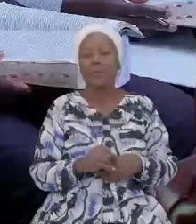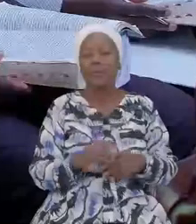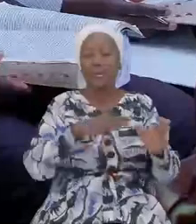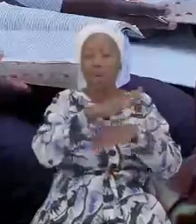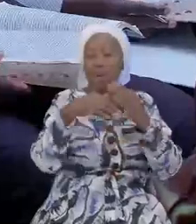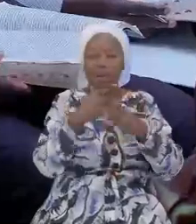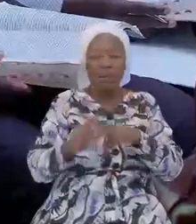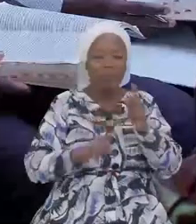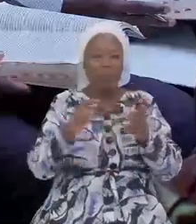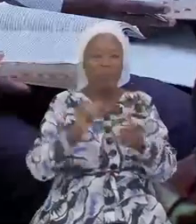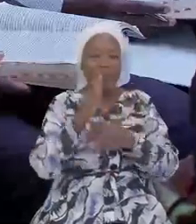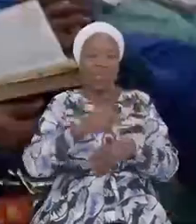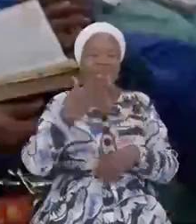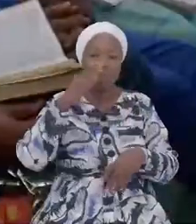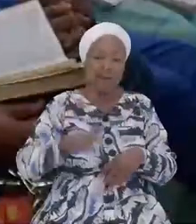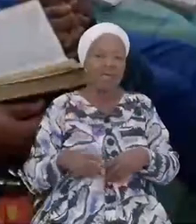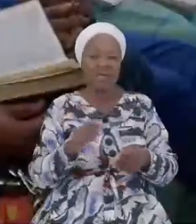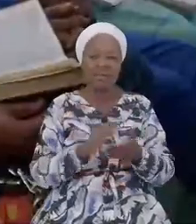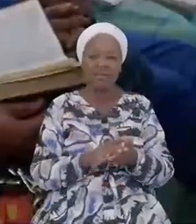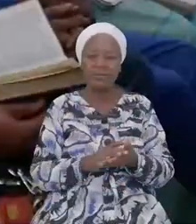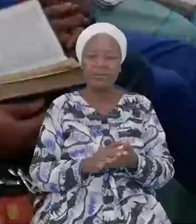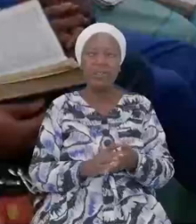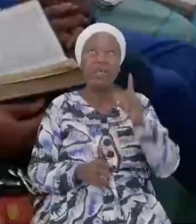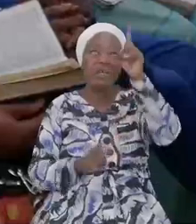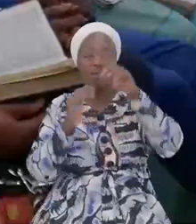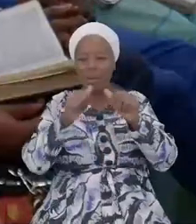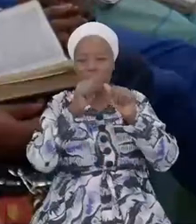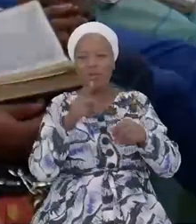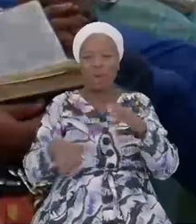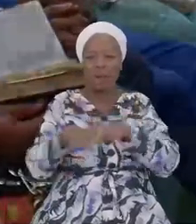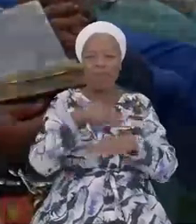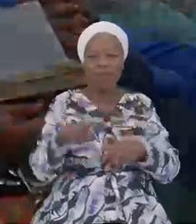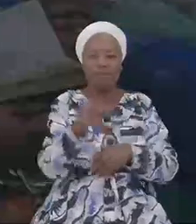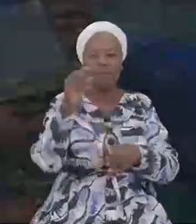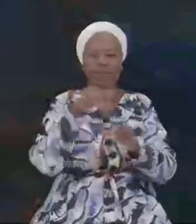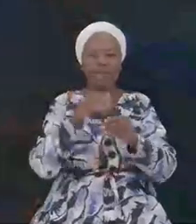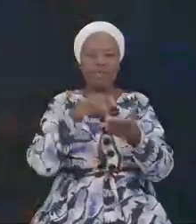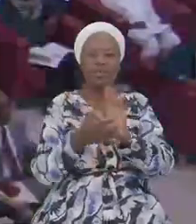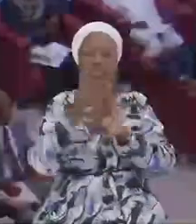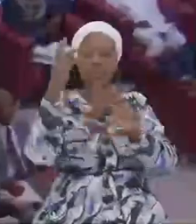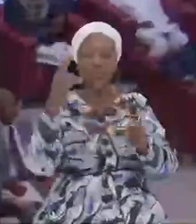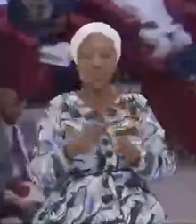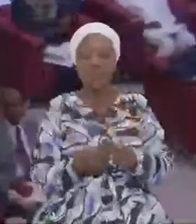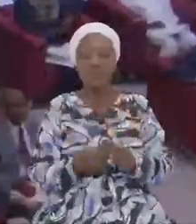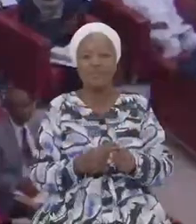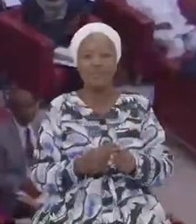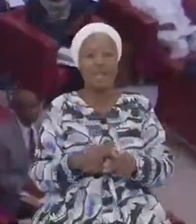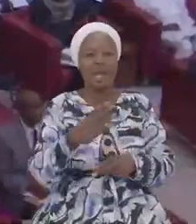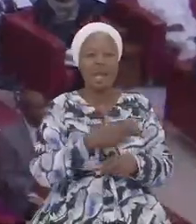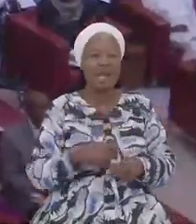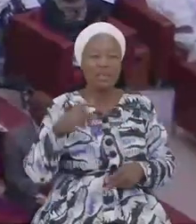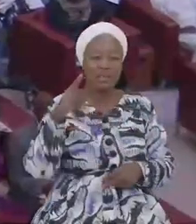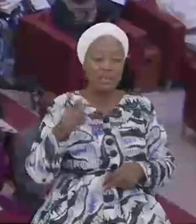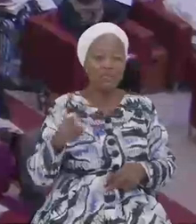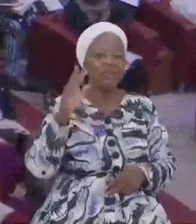Tous ceux-là qui sont frauduleux, il va te bénir plus que tous au nom de Jésus. Maintenant, il